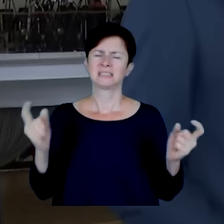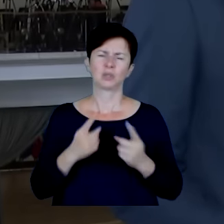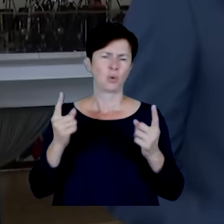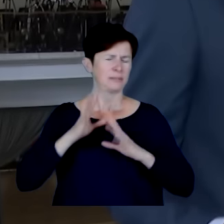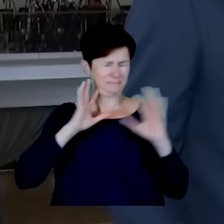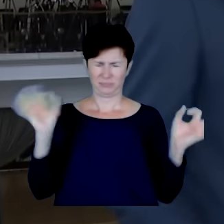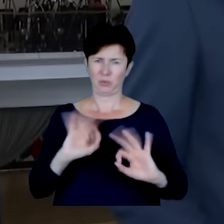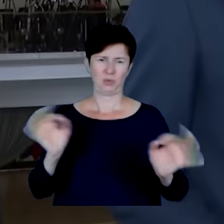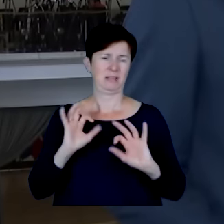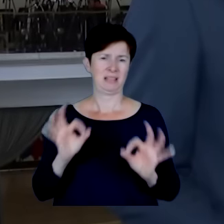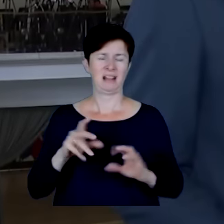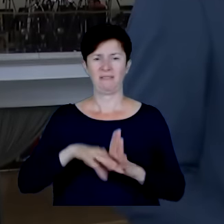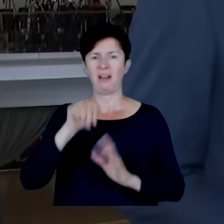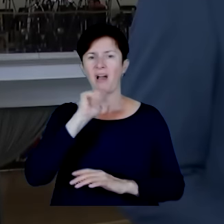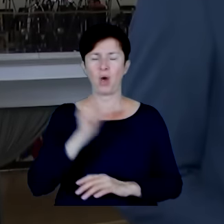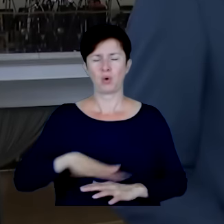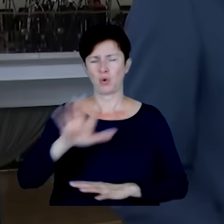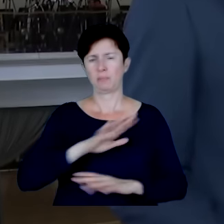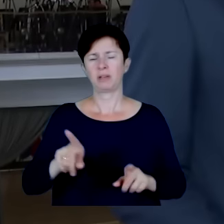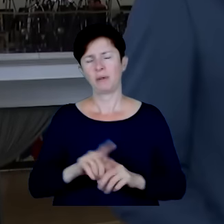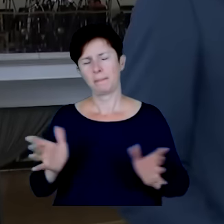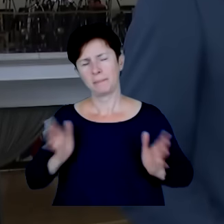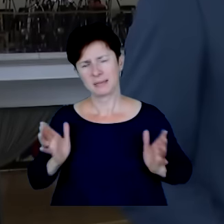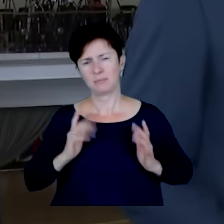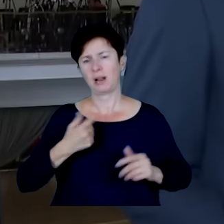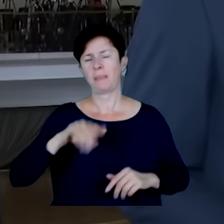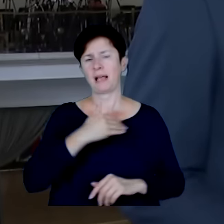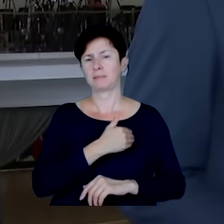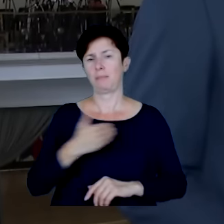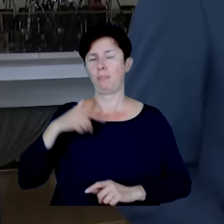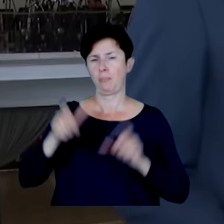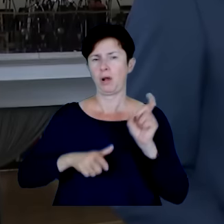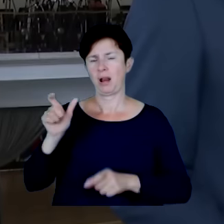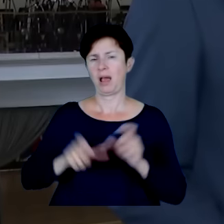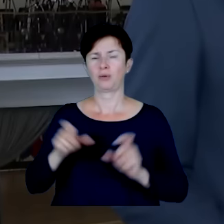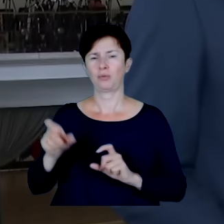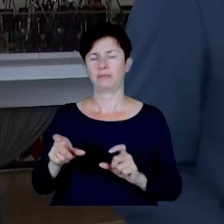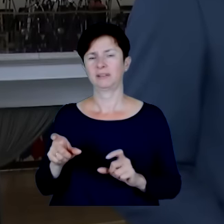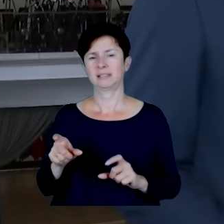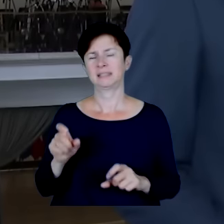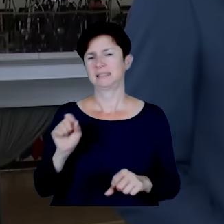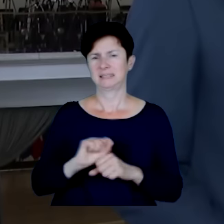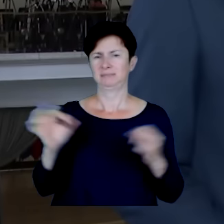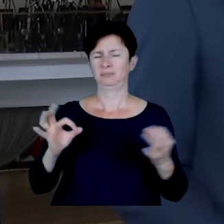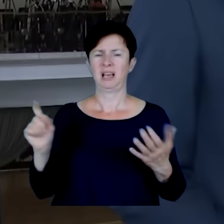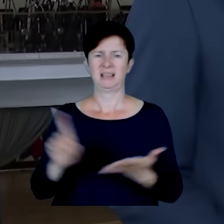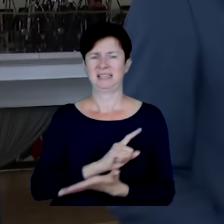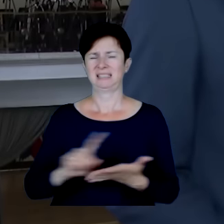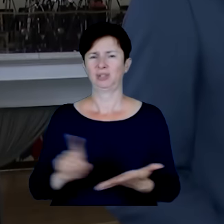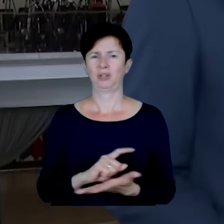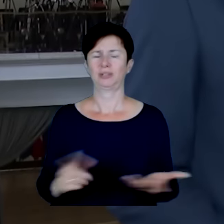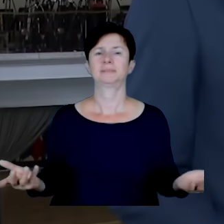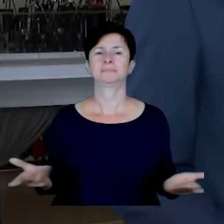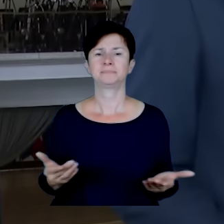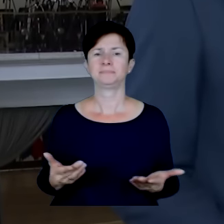to bezpieczeństwo nas wszystkich, bezpieczeństwo Polaków zostało wystawione na ogromne ryzyko, na naruszenie przez